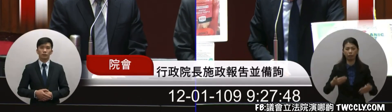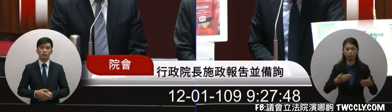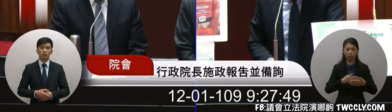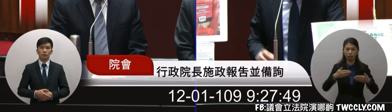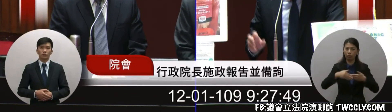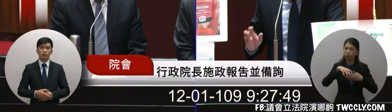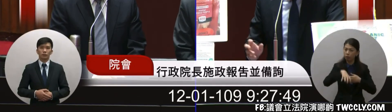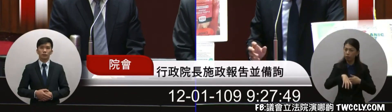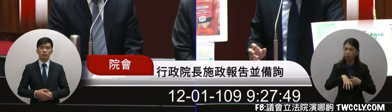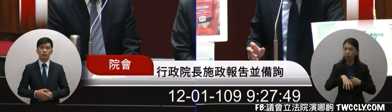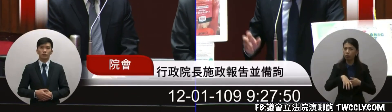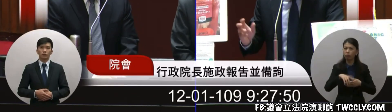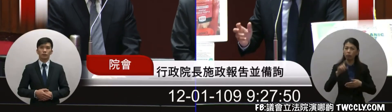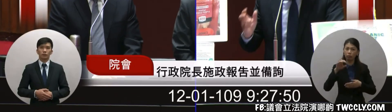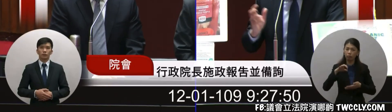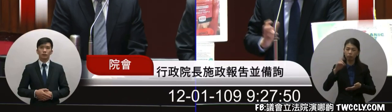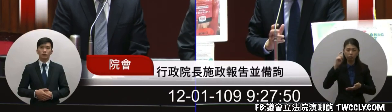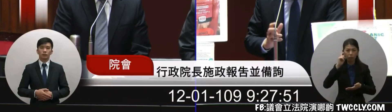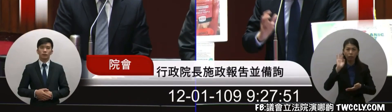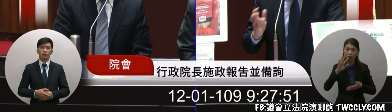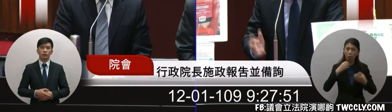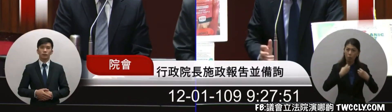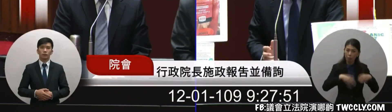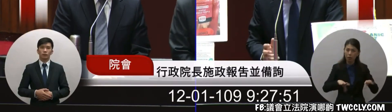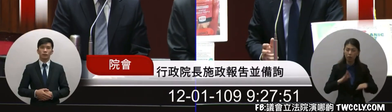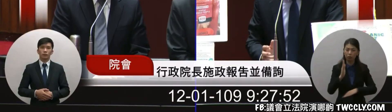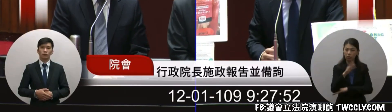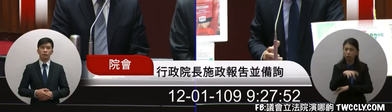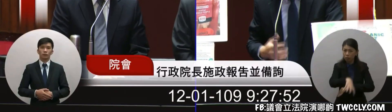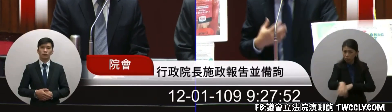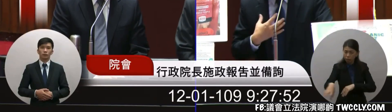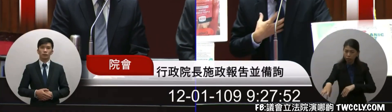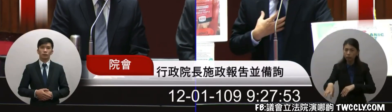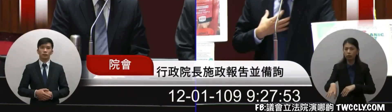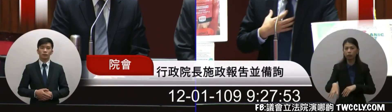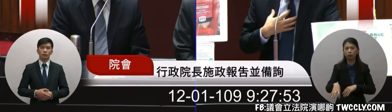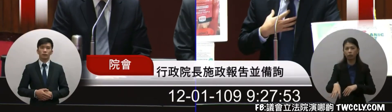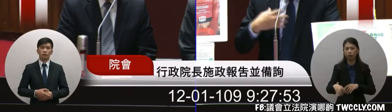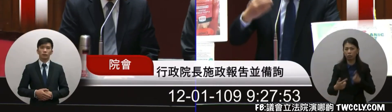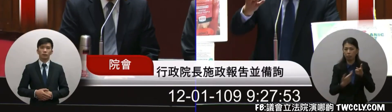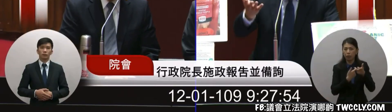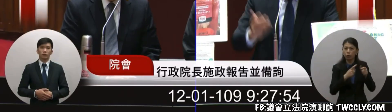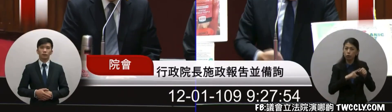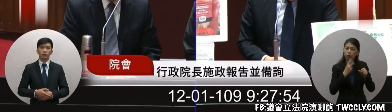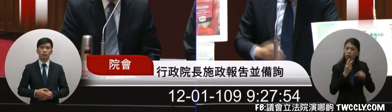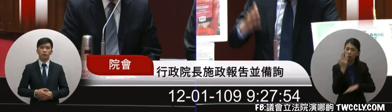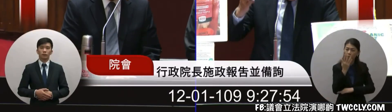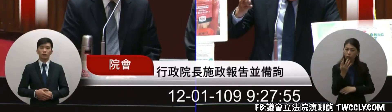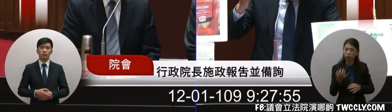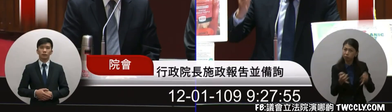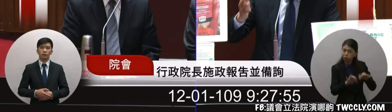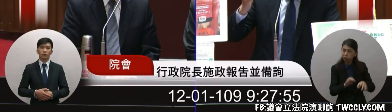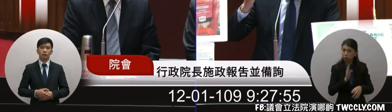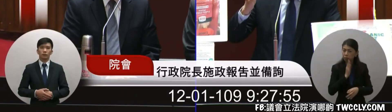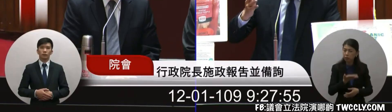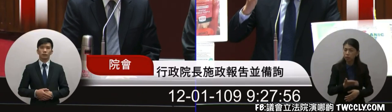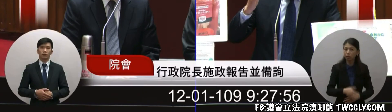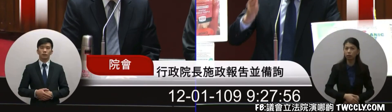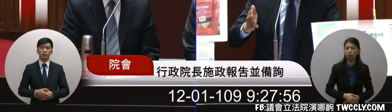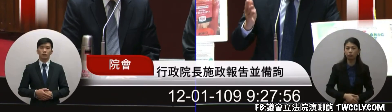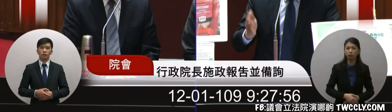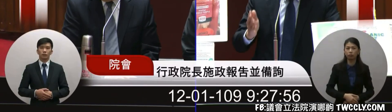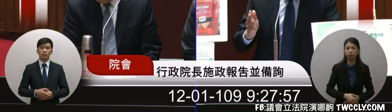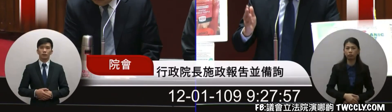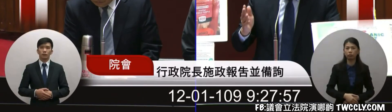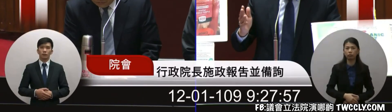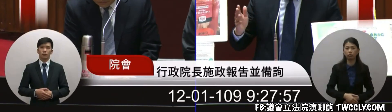就是说如果未来亏损甚至要地方跟他配合，我们现在就很好奇，就是说部长刚刚也在就是说你们一